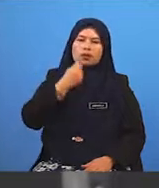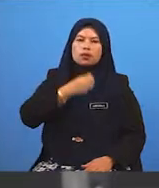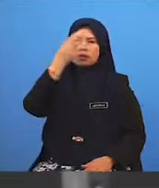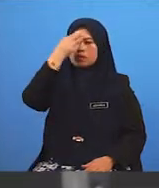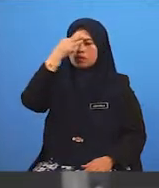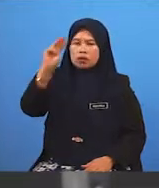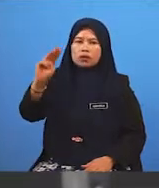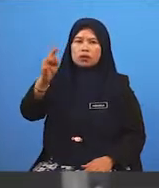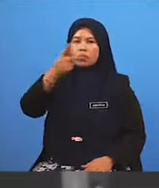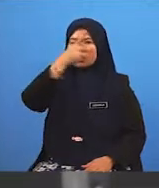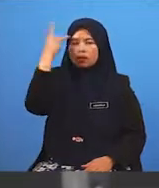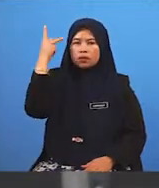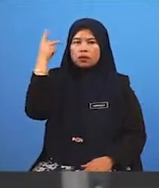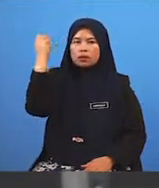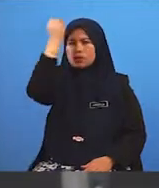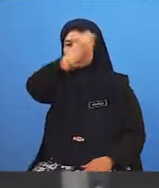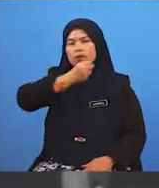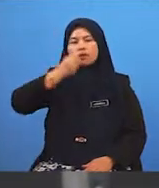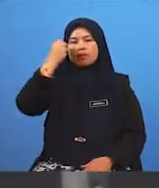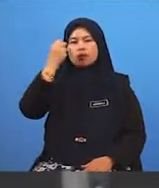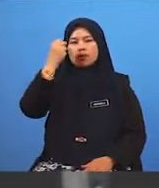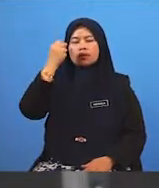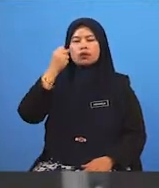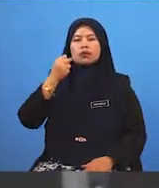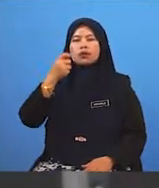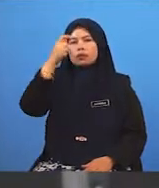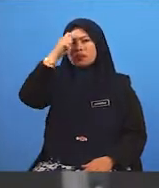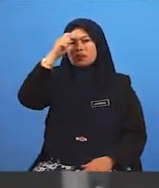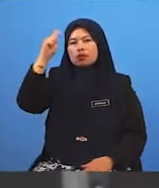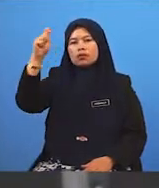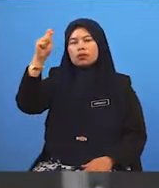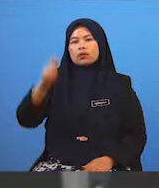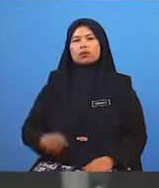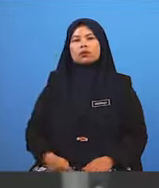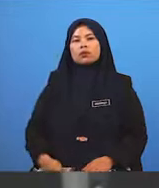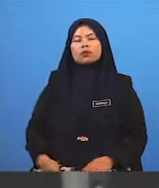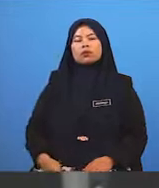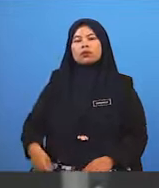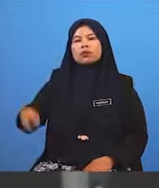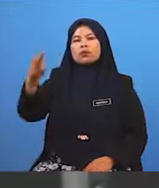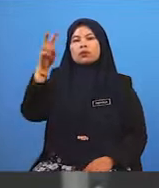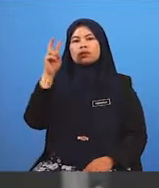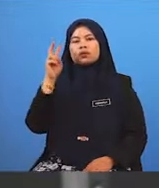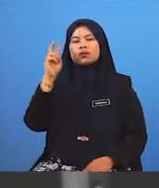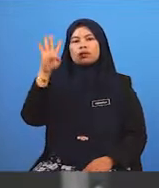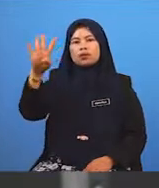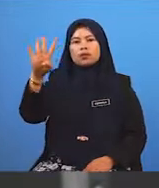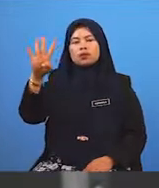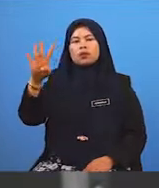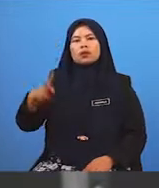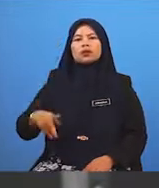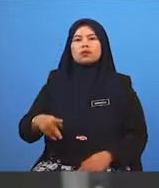ianya sifat orang yang bertakwa kepada Allah Subhanahu Wa Taala. Yang keempat, pemimpin keluarga